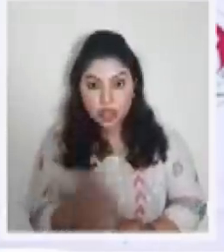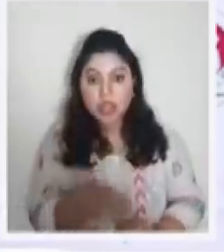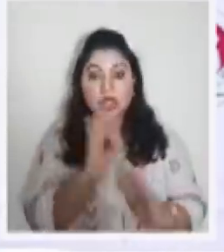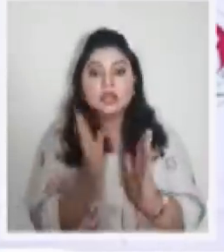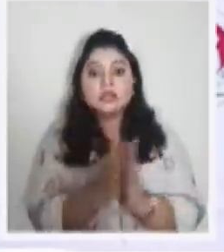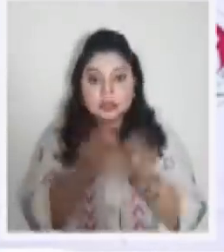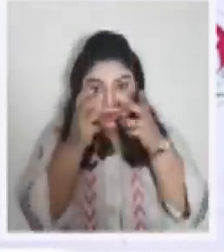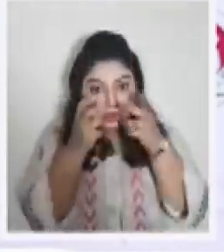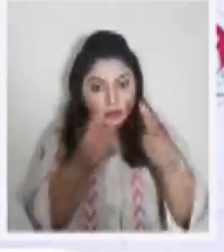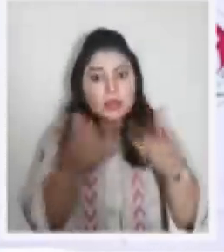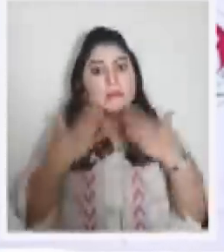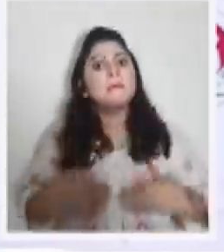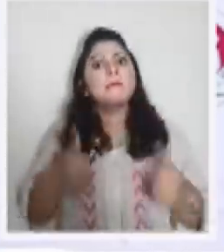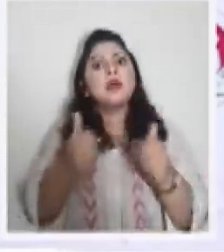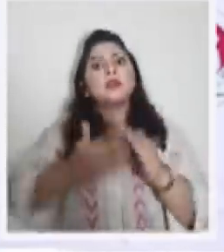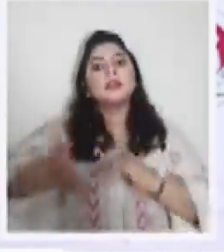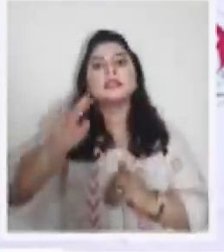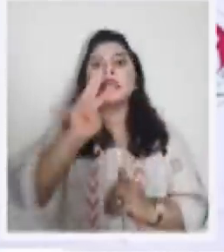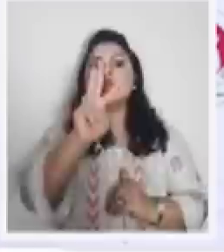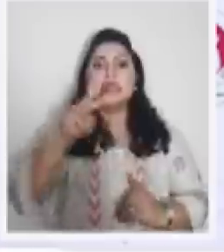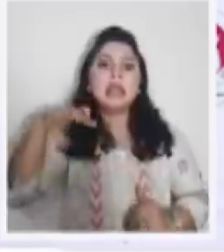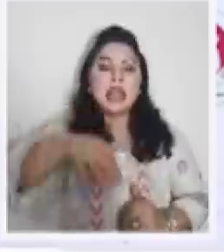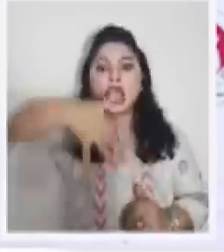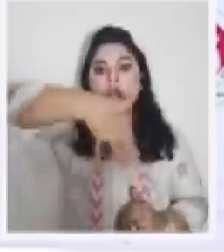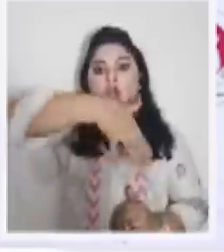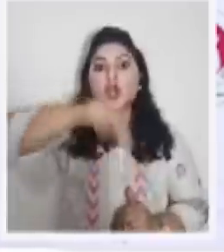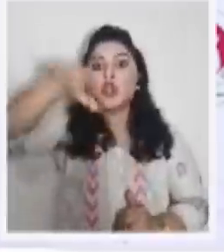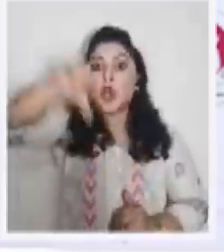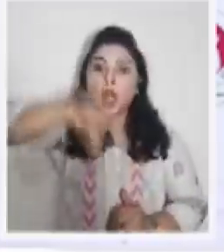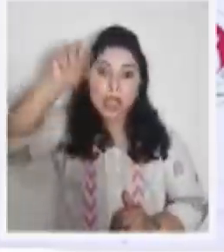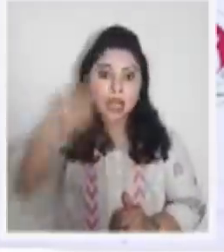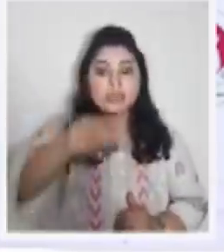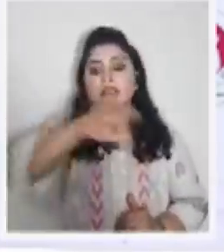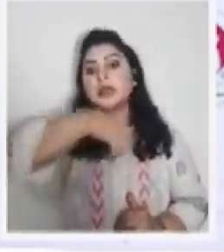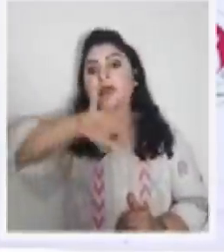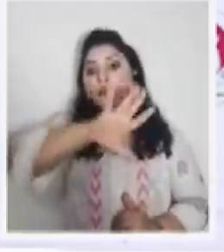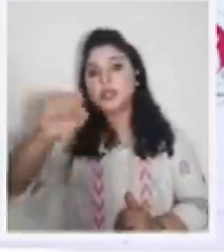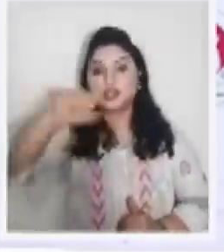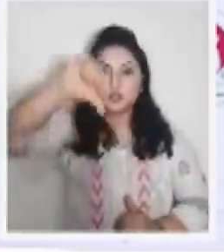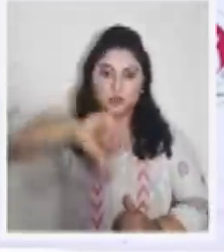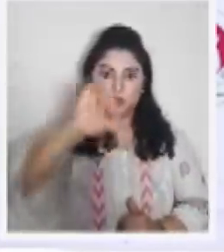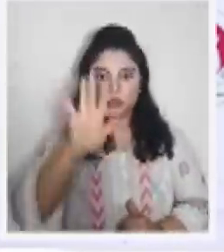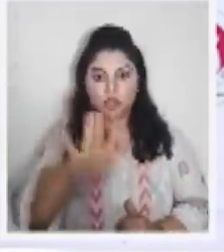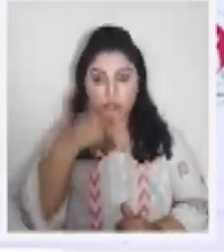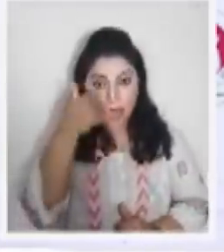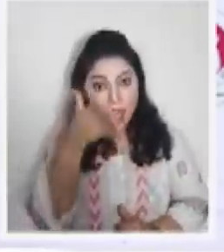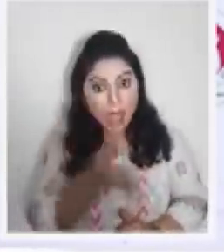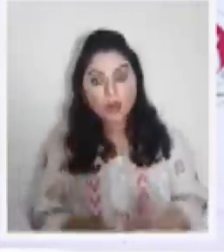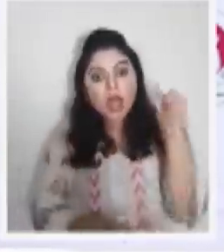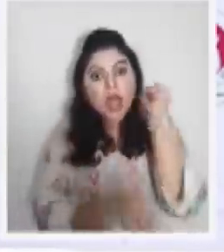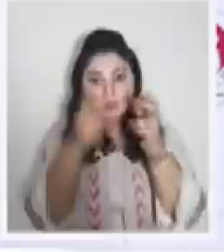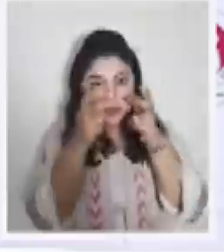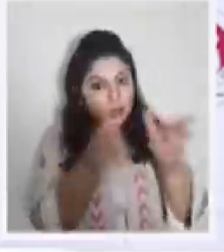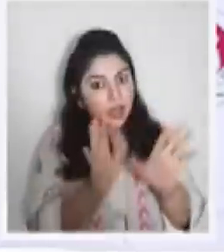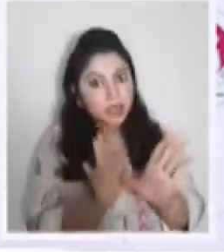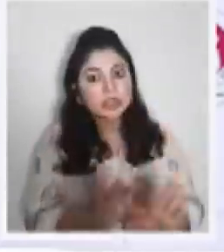থেকে মুক্ত হয়েছে 1648 জন, এ পর্যন্ত কোয়ারেন্টাইন থেকে মুক্ত হয়েছেন 309995 জন। বর্তমানে